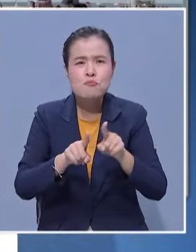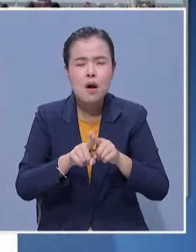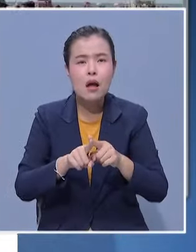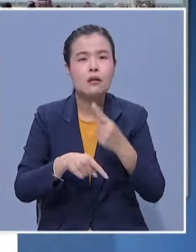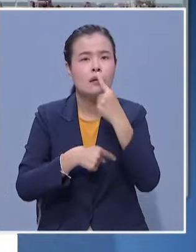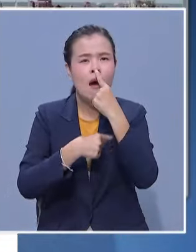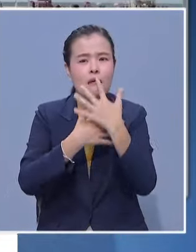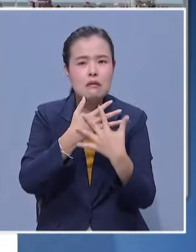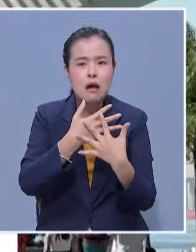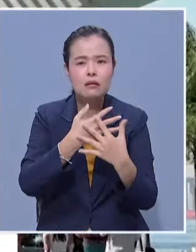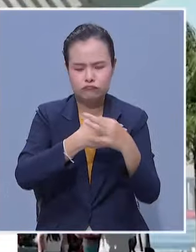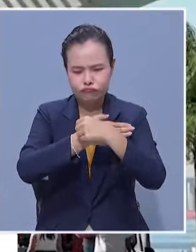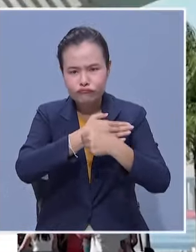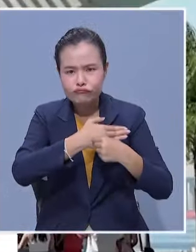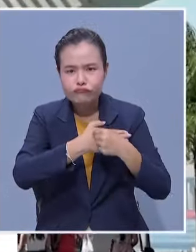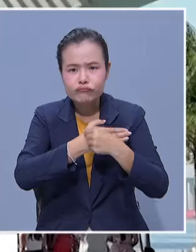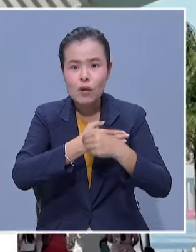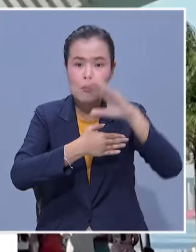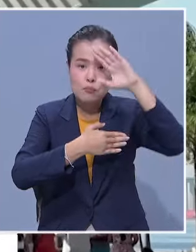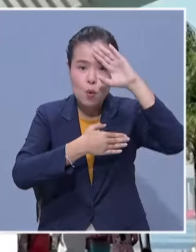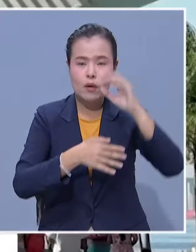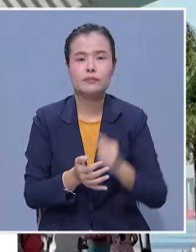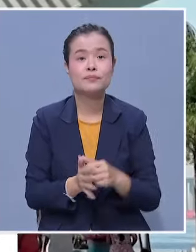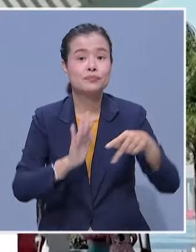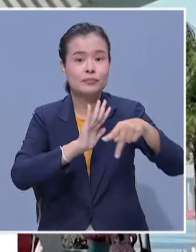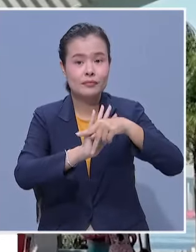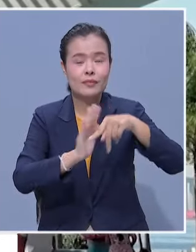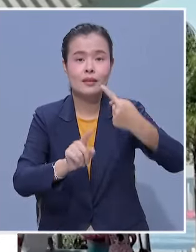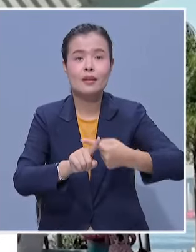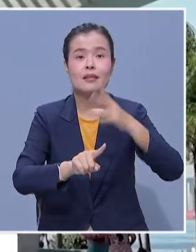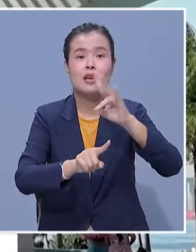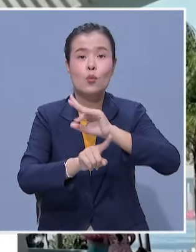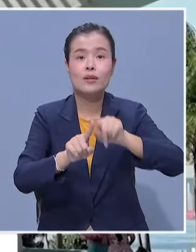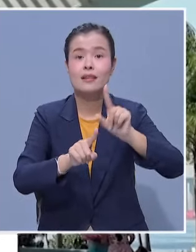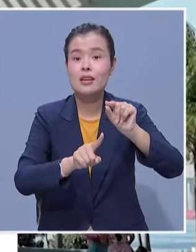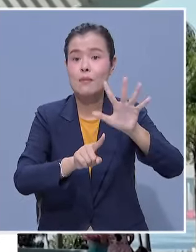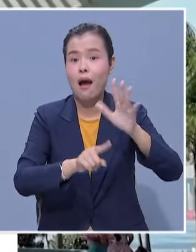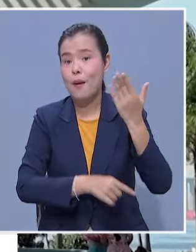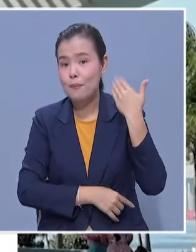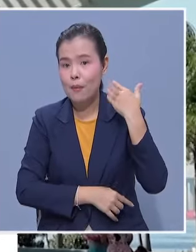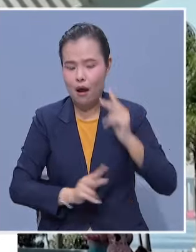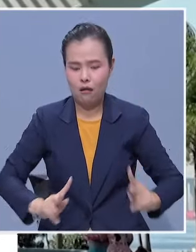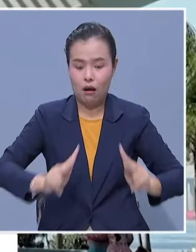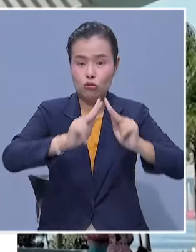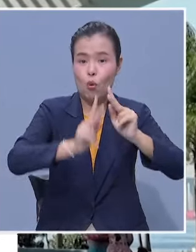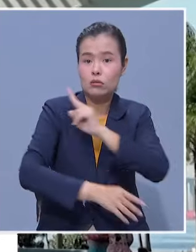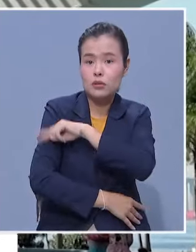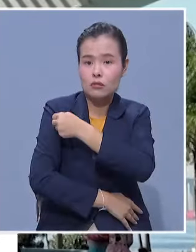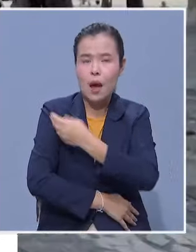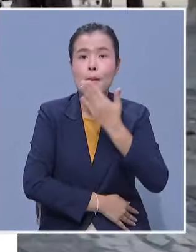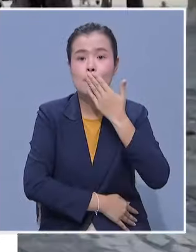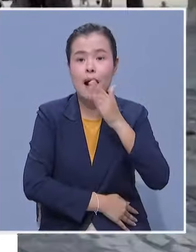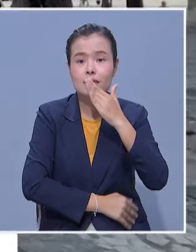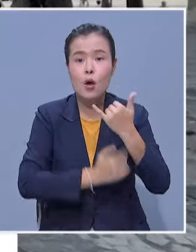กค่ะเมื่อวันพฤหัสบดีที่25กรกฎาคมที่ผ่านมากระทรวงสาธารณสุขของบราซิล